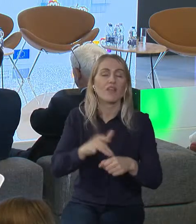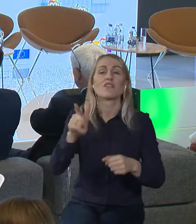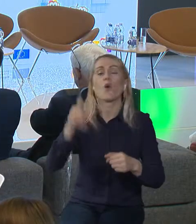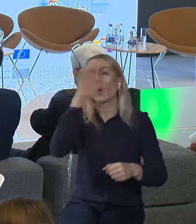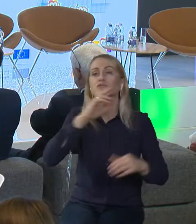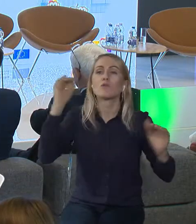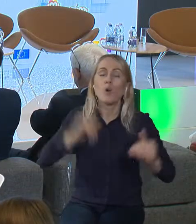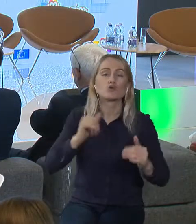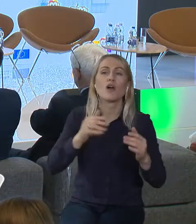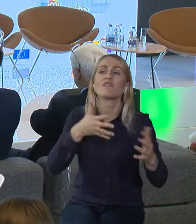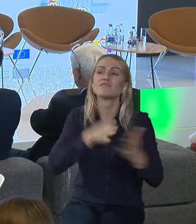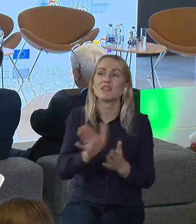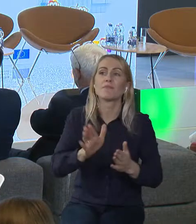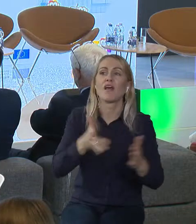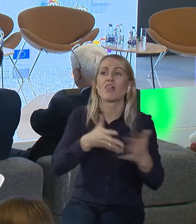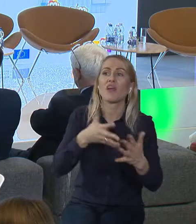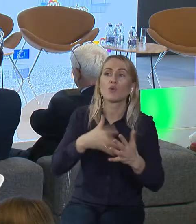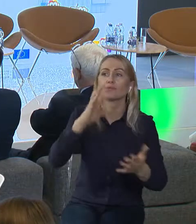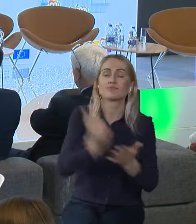uzyskać bezpośrednio w domu,